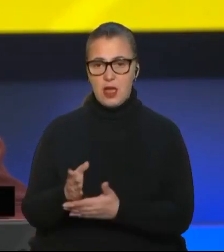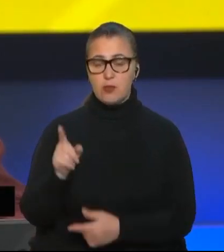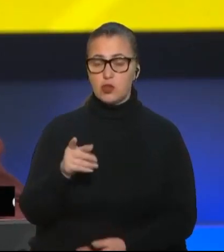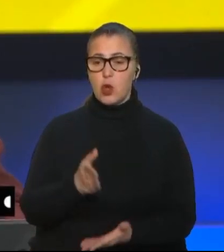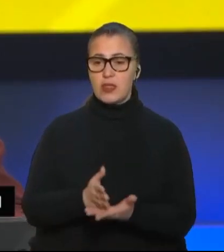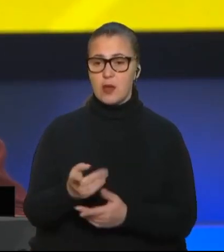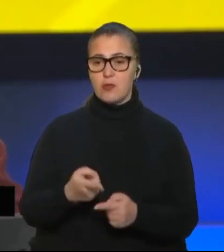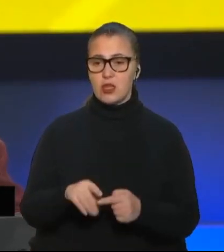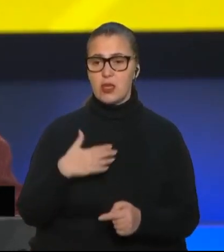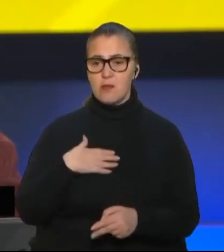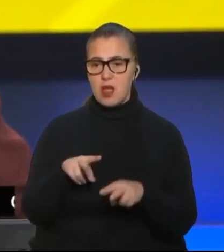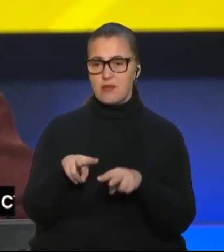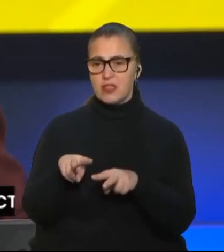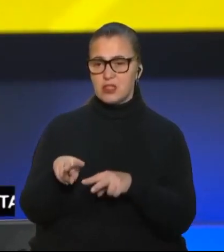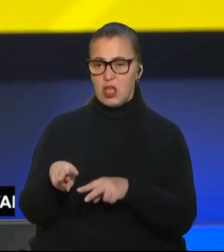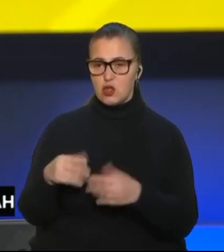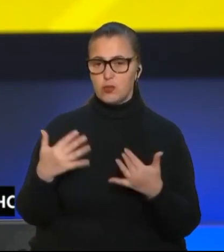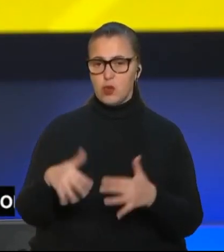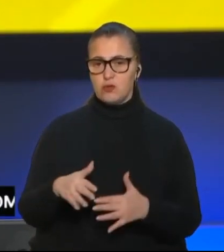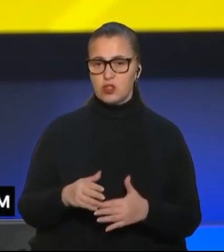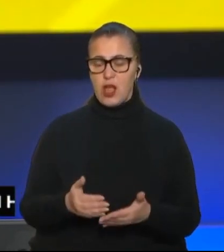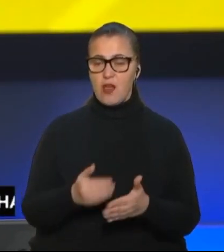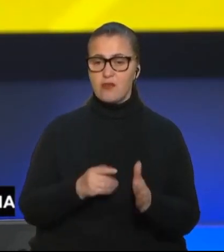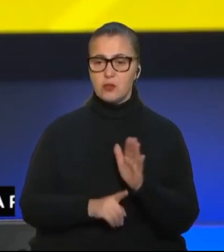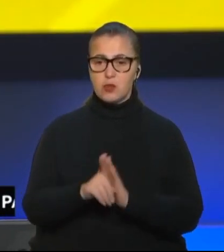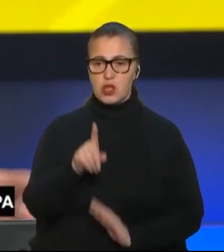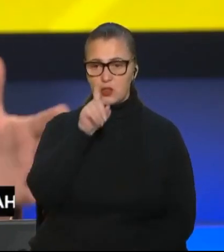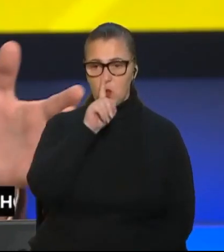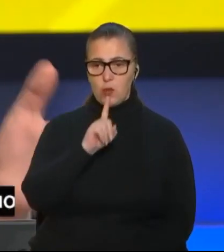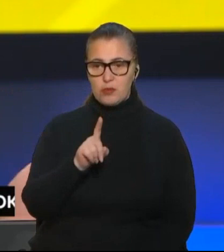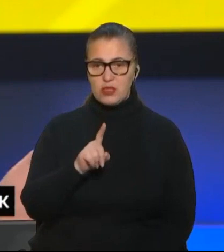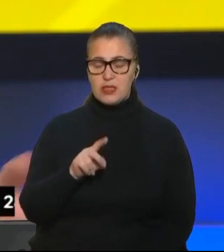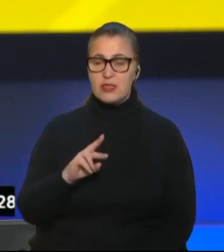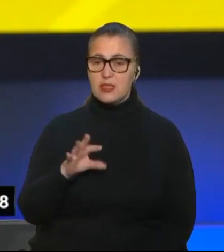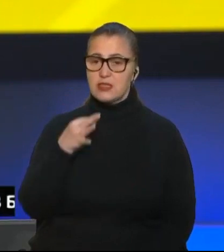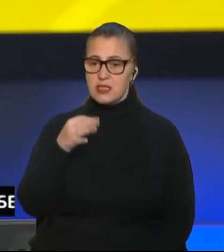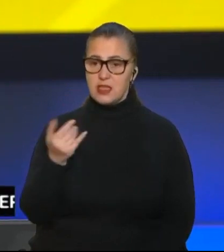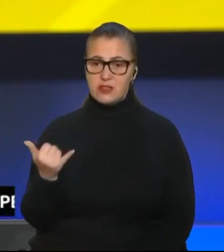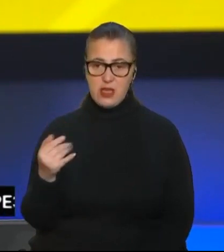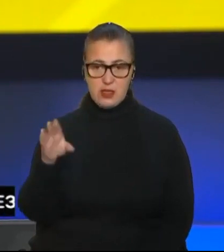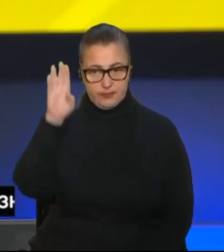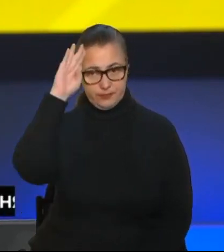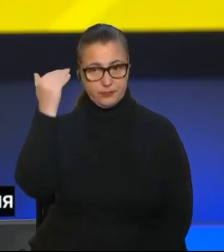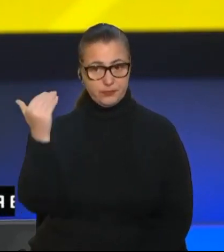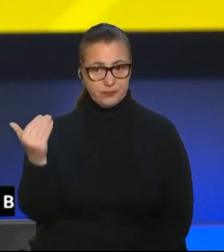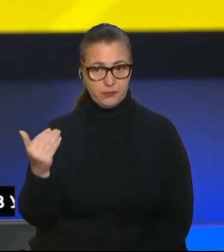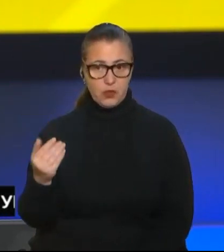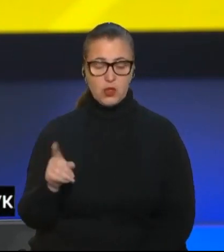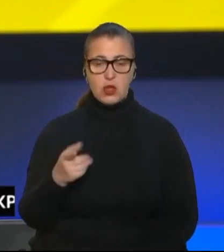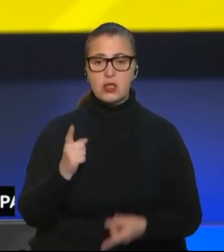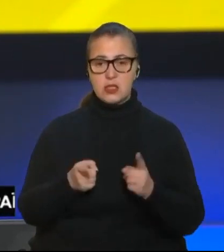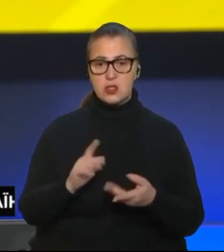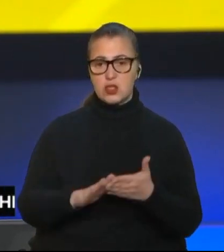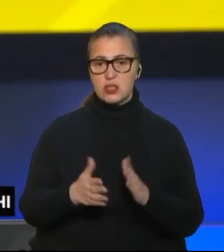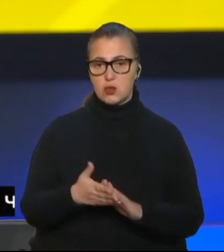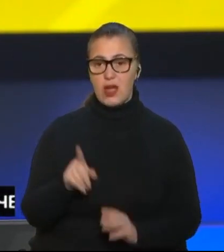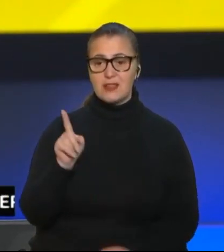напрямок, який ми відстежуємо вже від початку місяця. Як зазначив щойно пан Шевцов, що справді